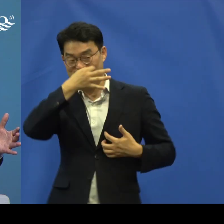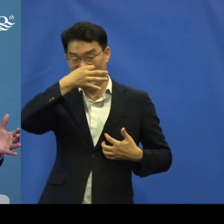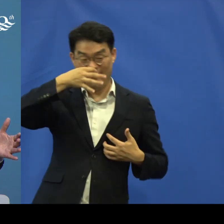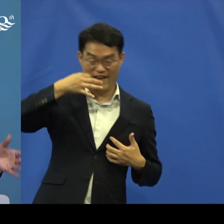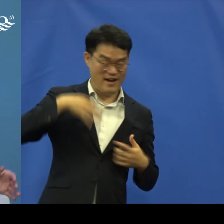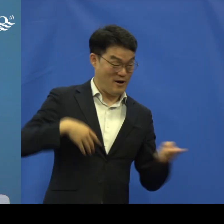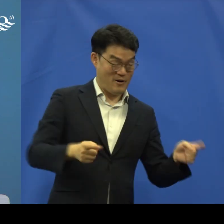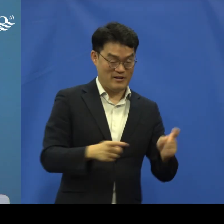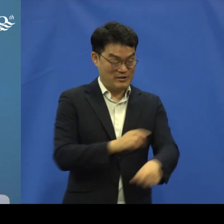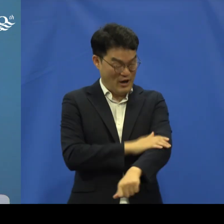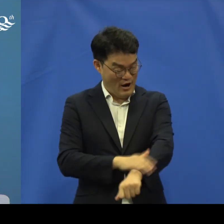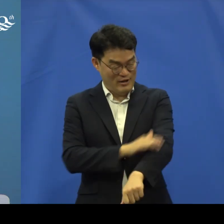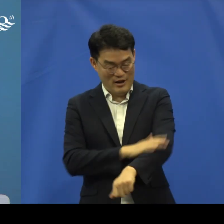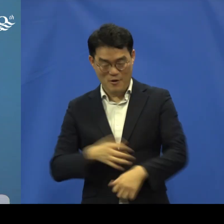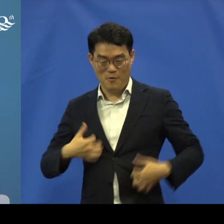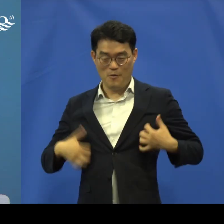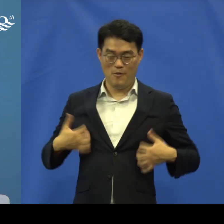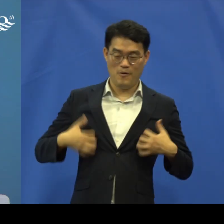거예요.